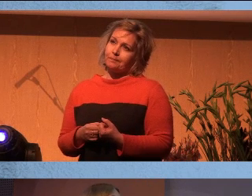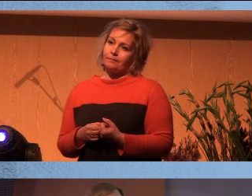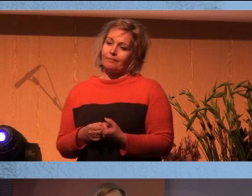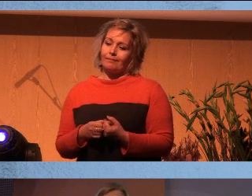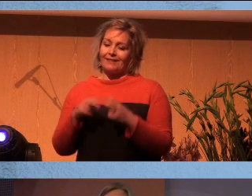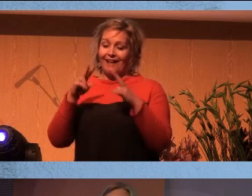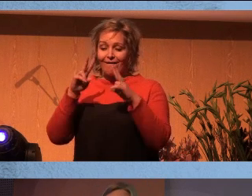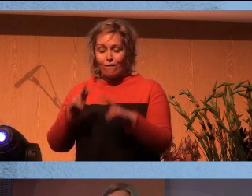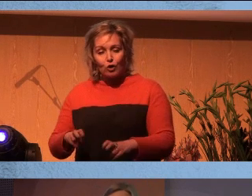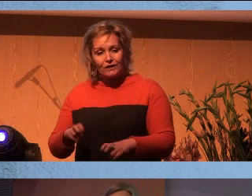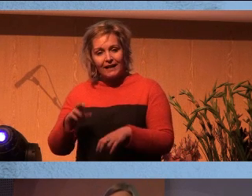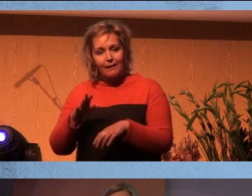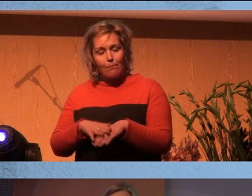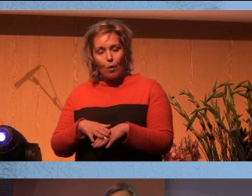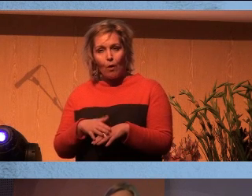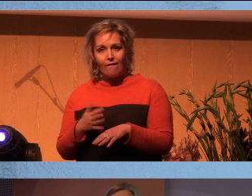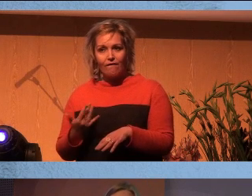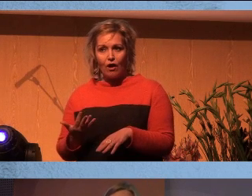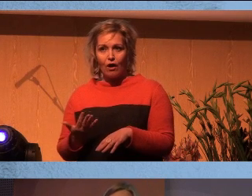det forskning på da,